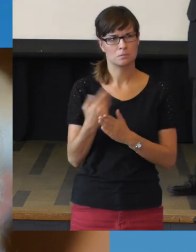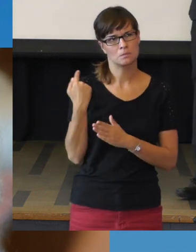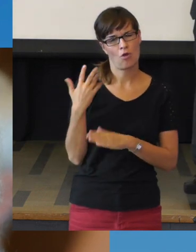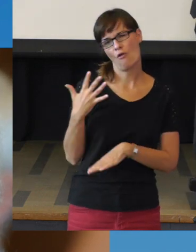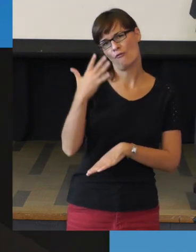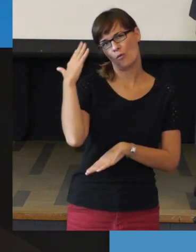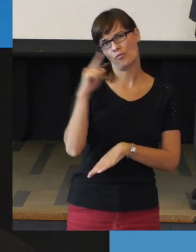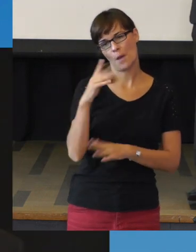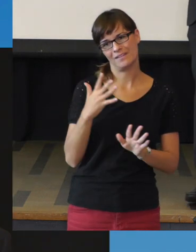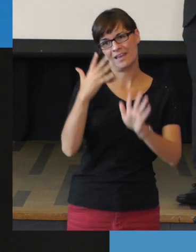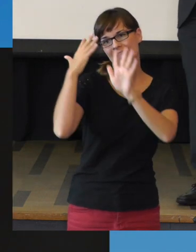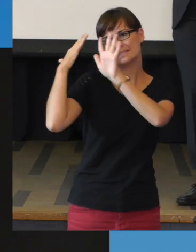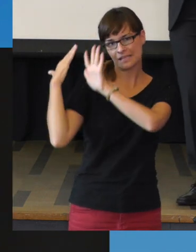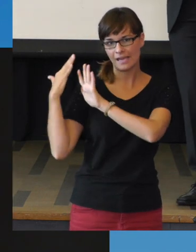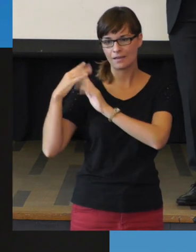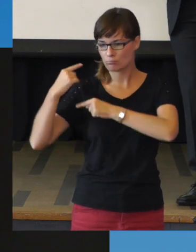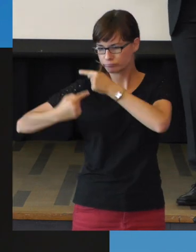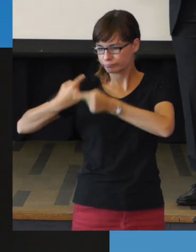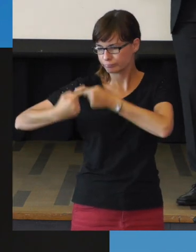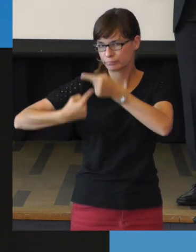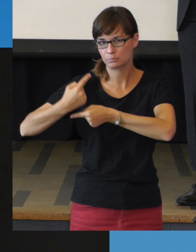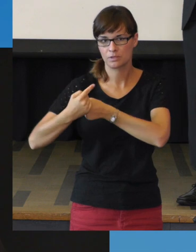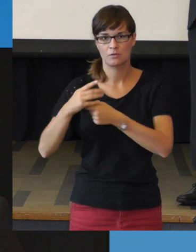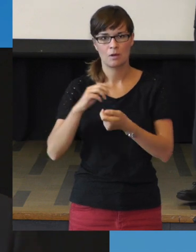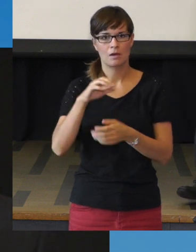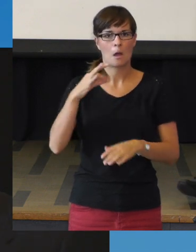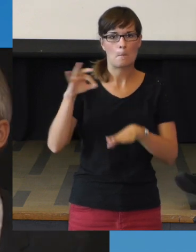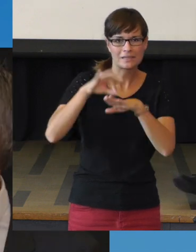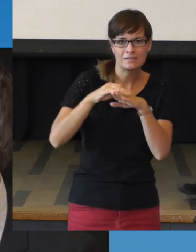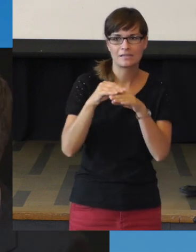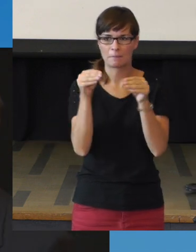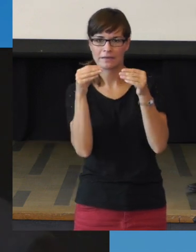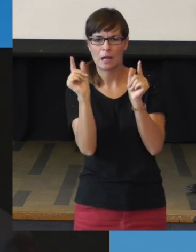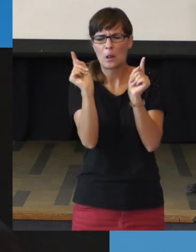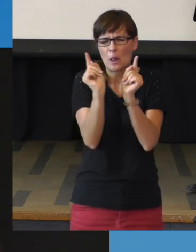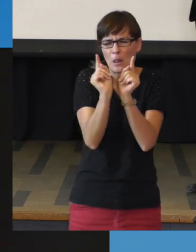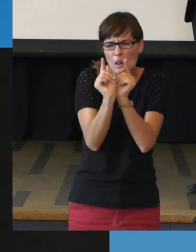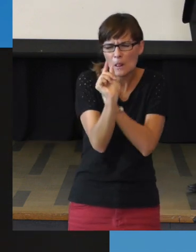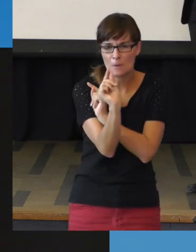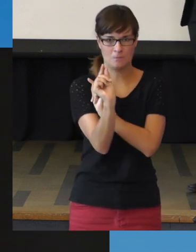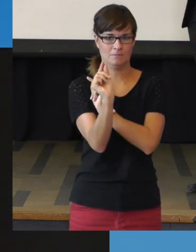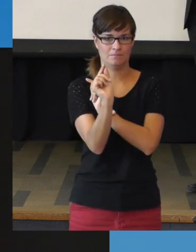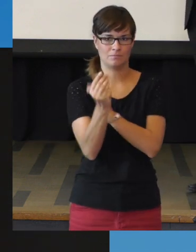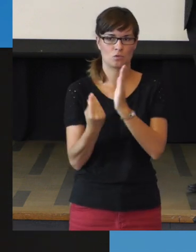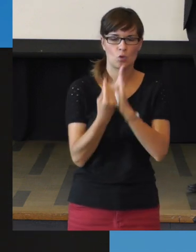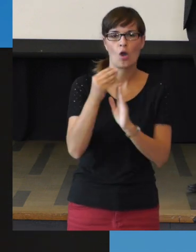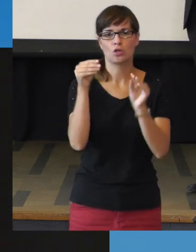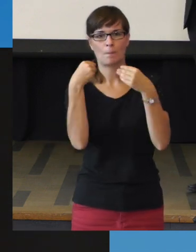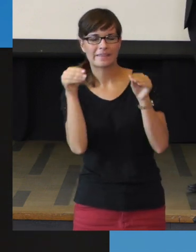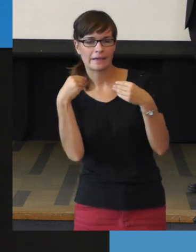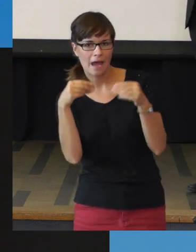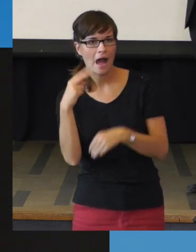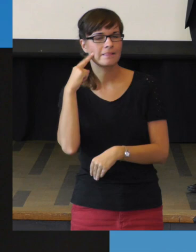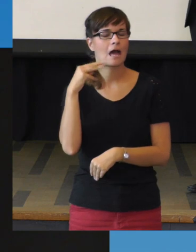5 bis 10 Jahren entwickelt haben. Durch die Miniaturisierung ist das möglich geworden, durch neue Werkstoffe wie das Nitinol, sodass wir letztlich